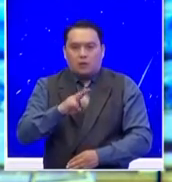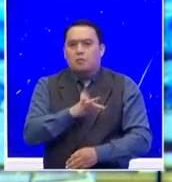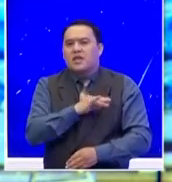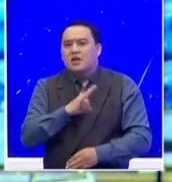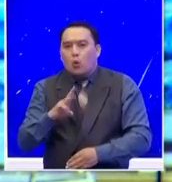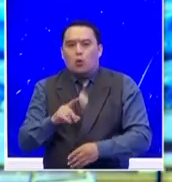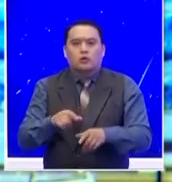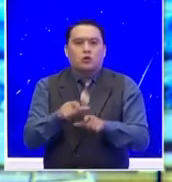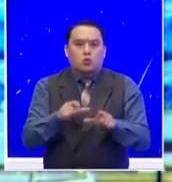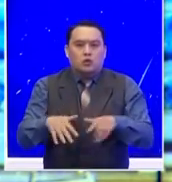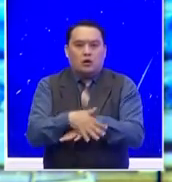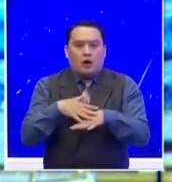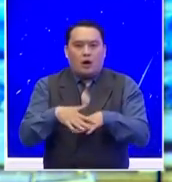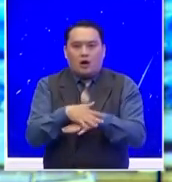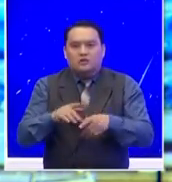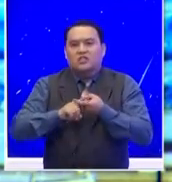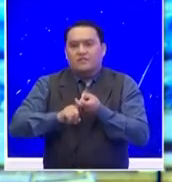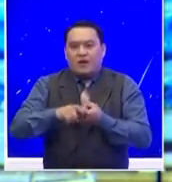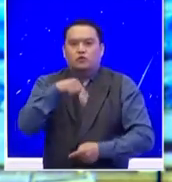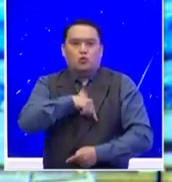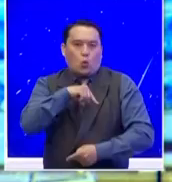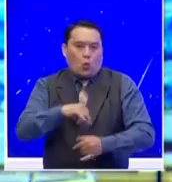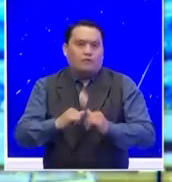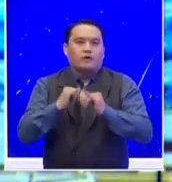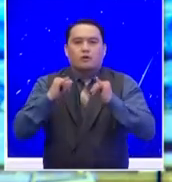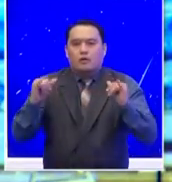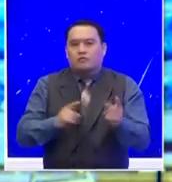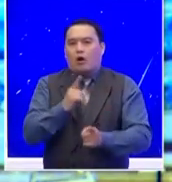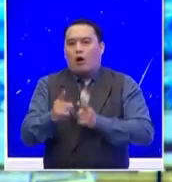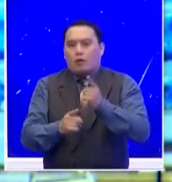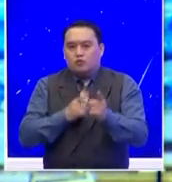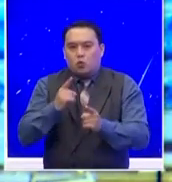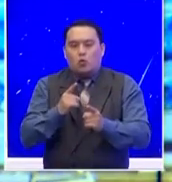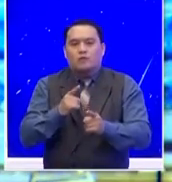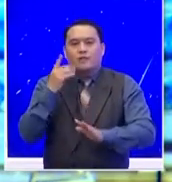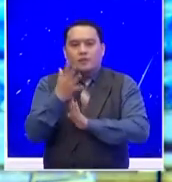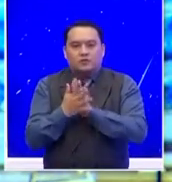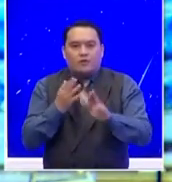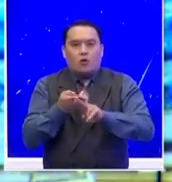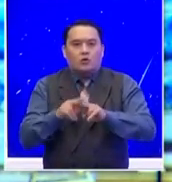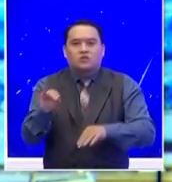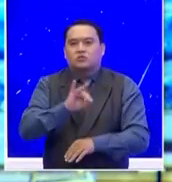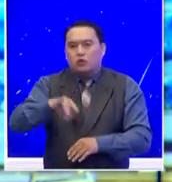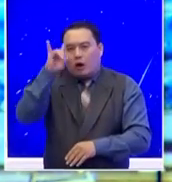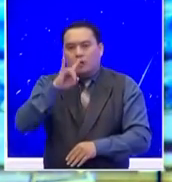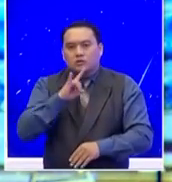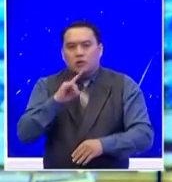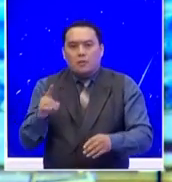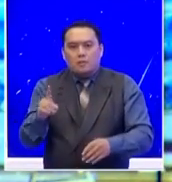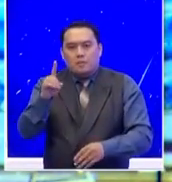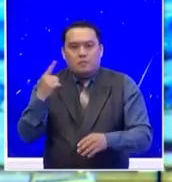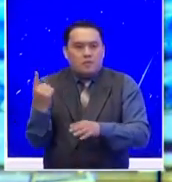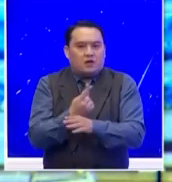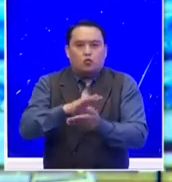людей во всем мире Рамазан неразрывно связан с духовным развитием, обновлением, созиданием. Впервые в истории Казахстана священный месяц